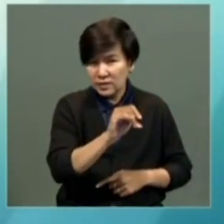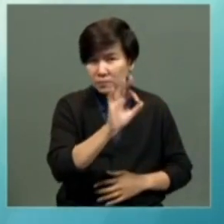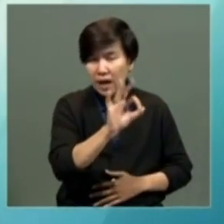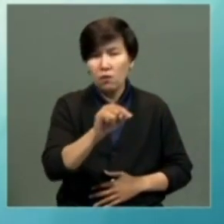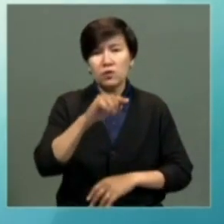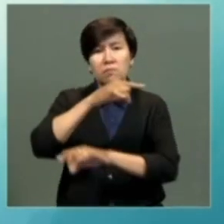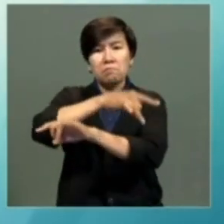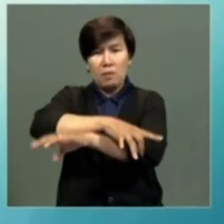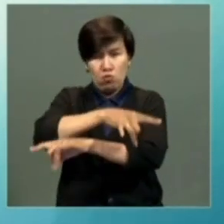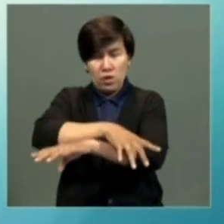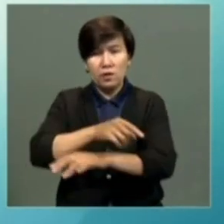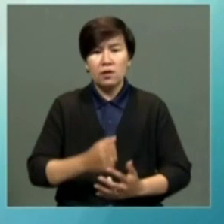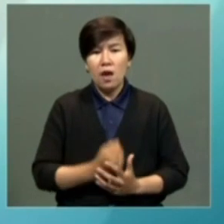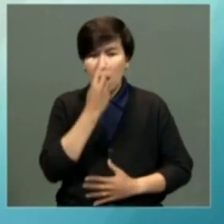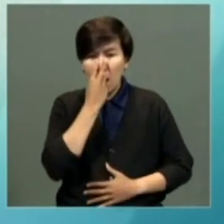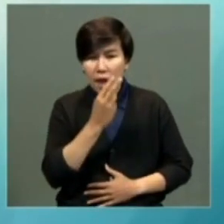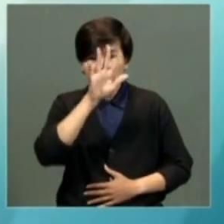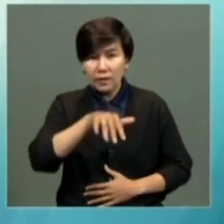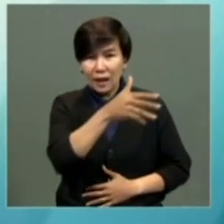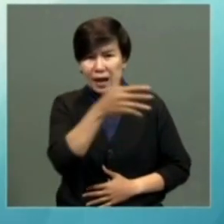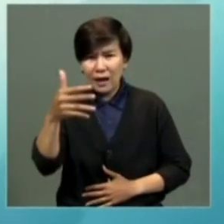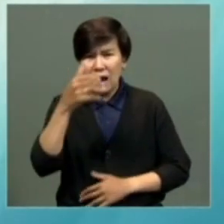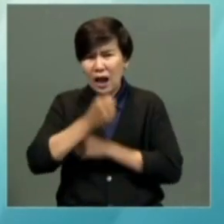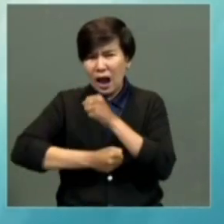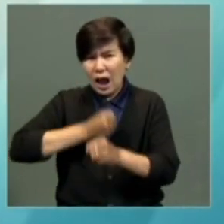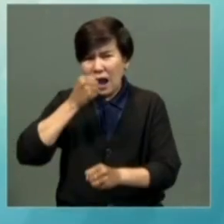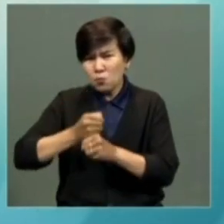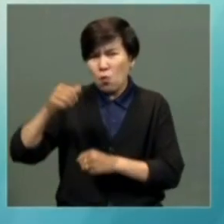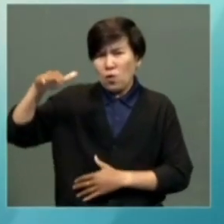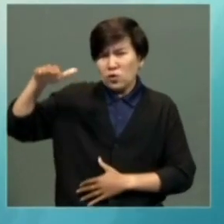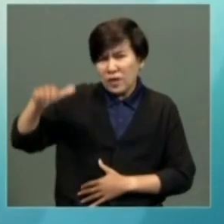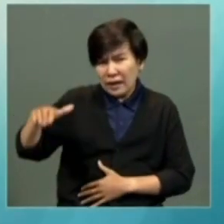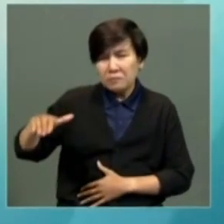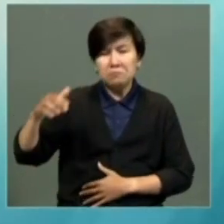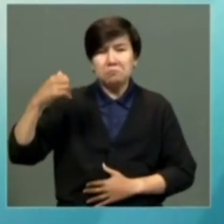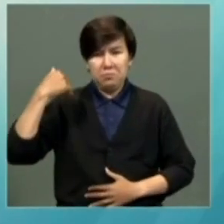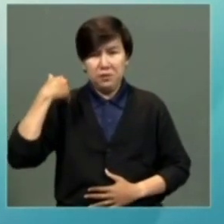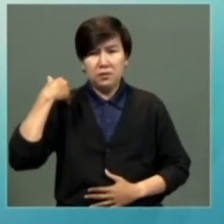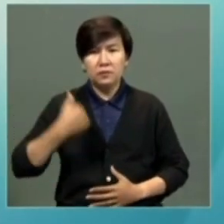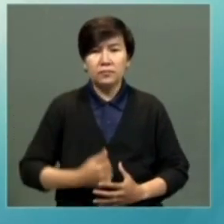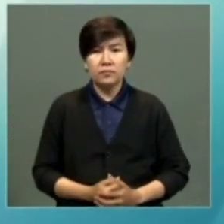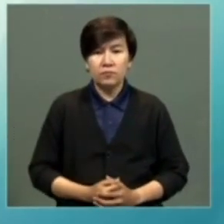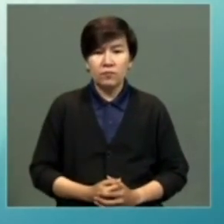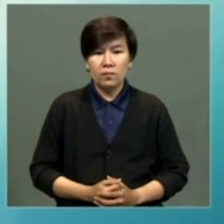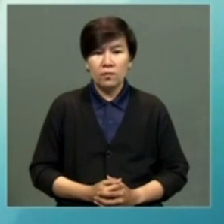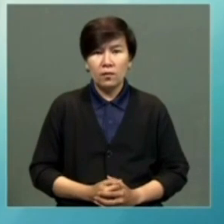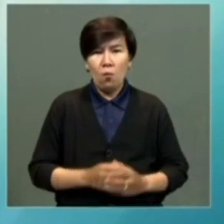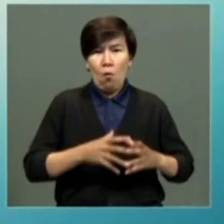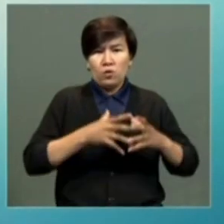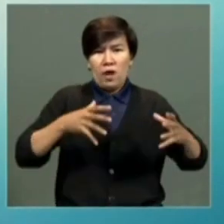เห็นภาพนี้นะครับอายุน้อยๆก็มีด้วยนะครับเป็นเด็กก็มีนะครับส่วนอีกกลุ่มก้อนใ